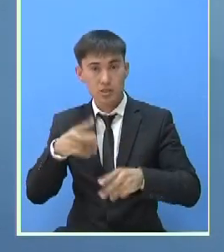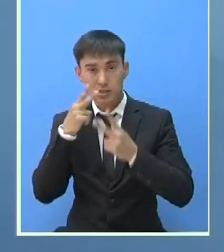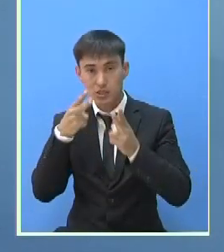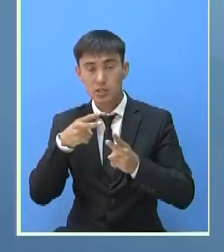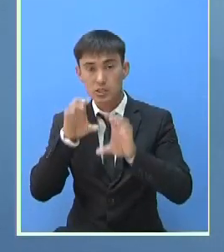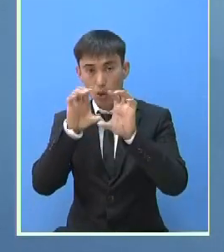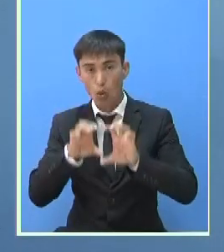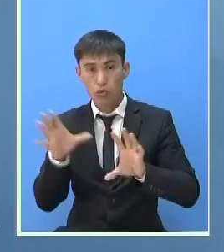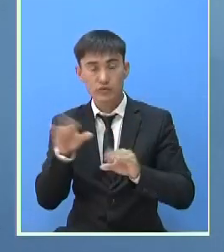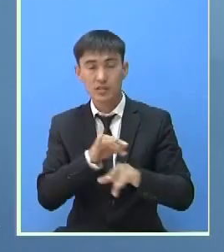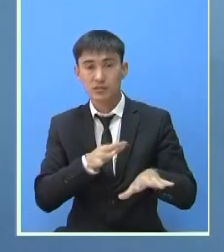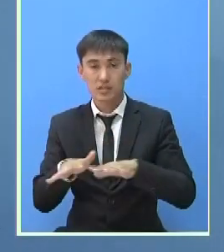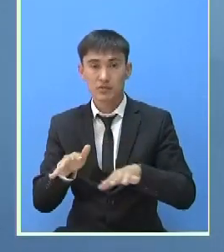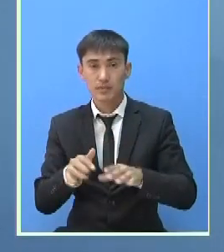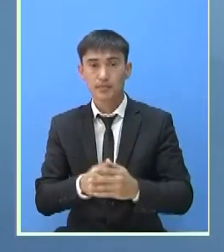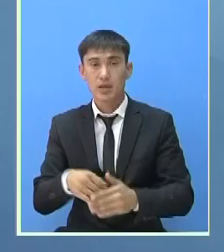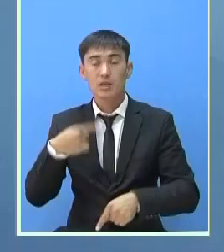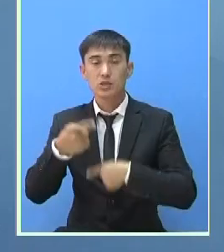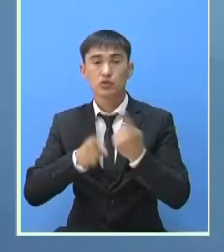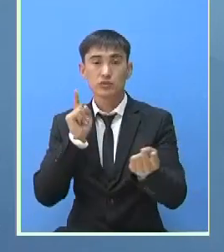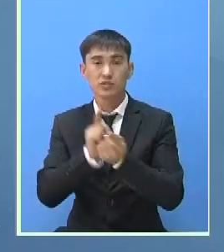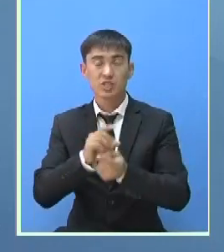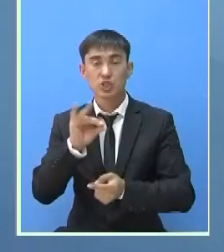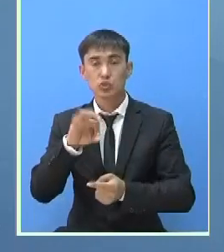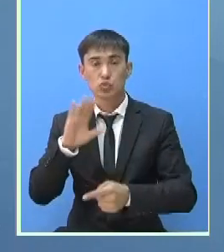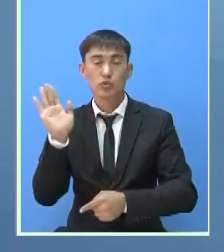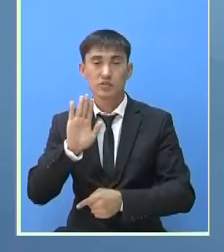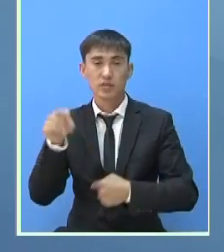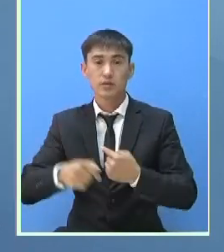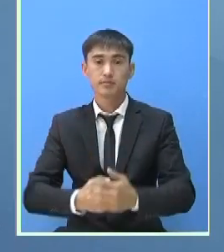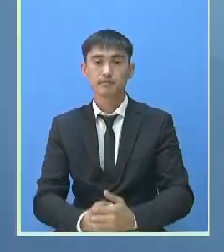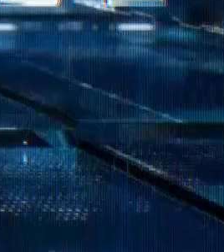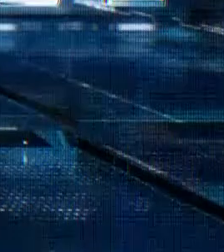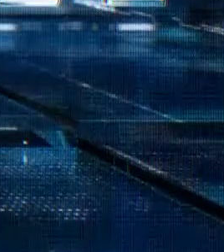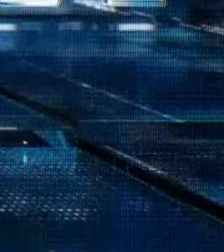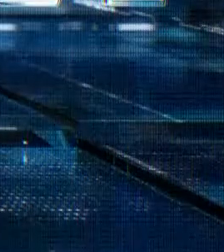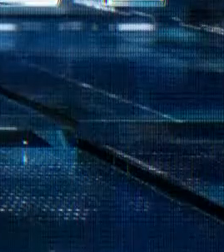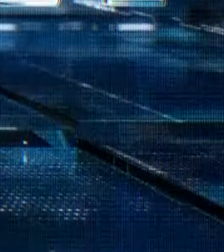за законностью всех своих действий. До следующих встреч в эфире телеканала ЖТСУ. До свидания.